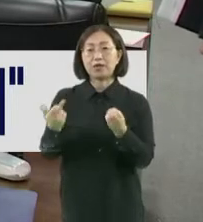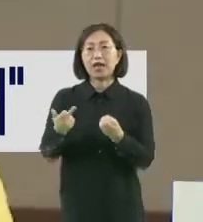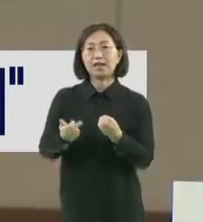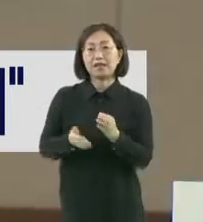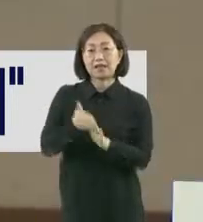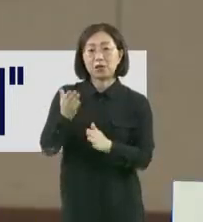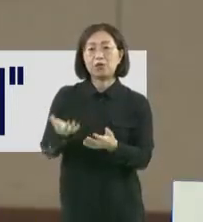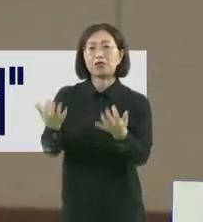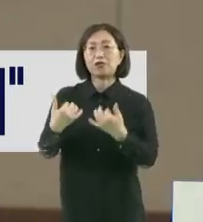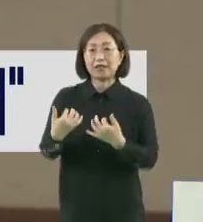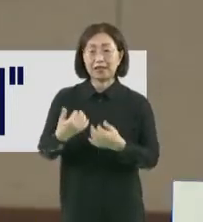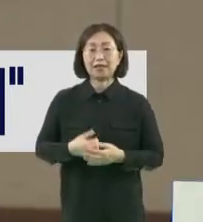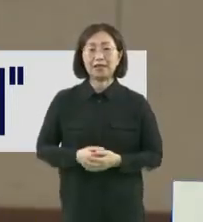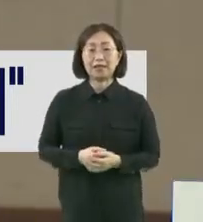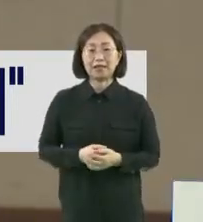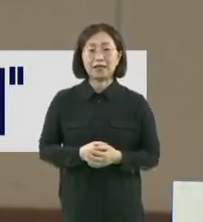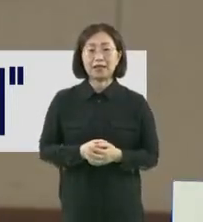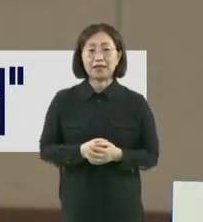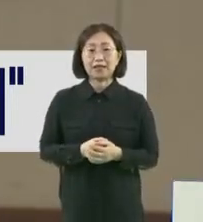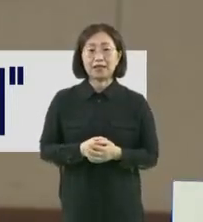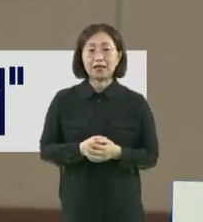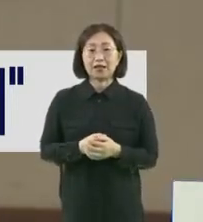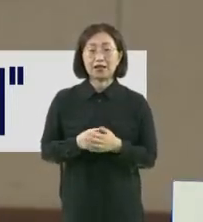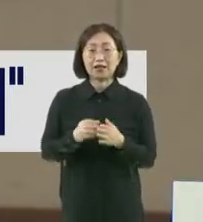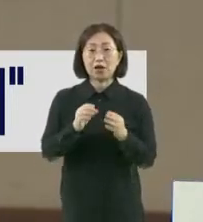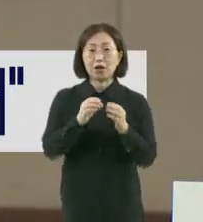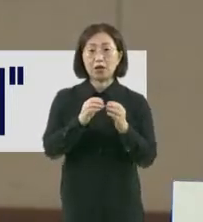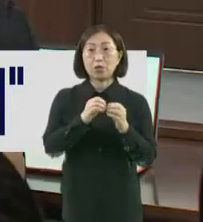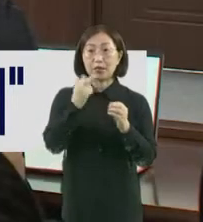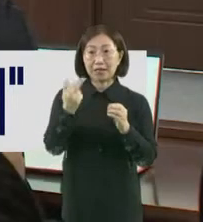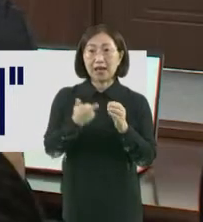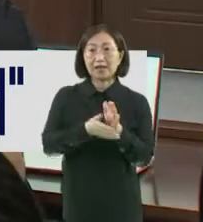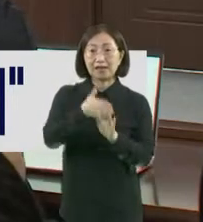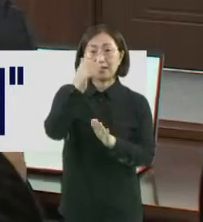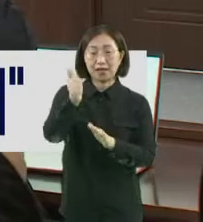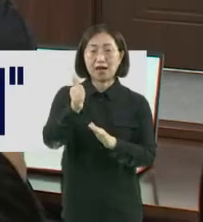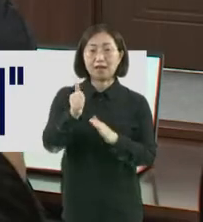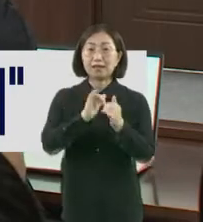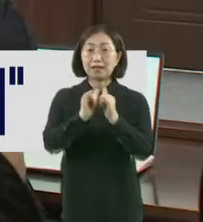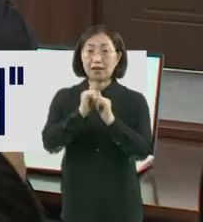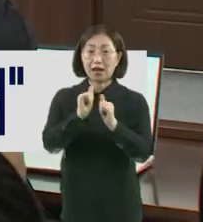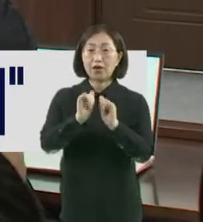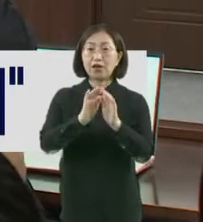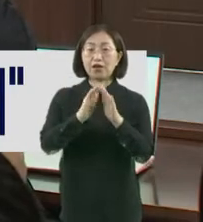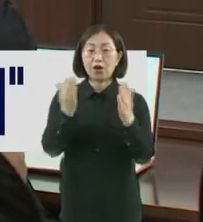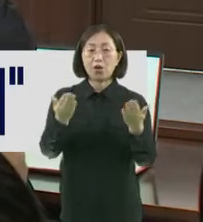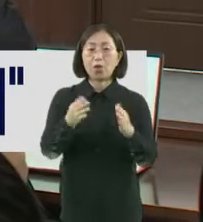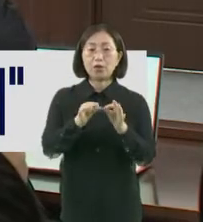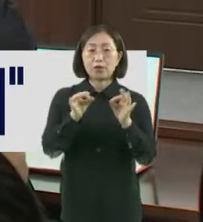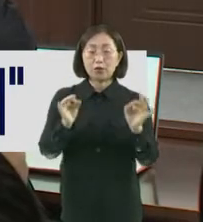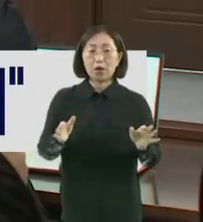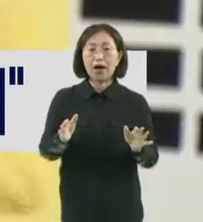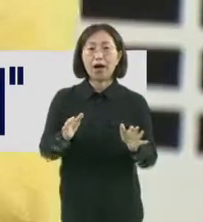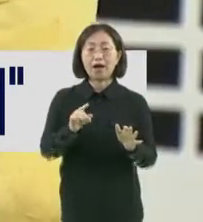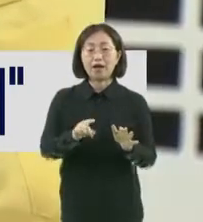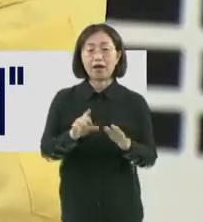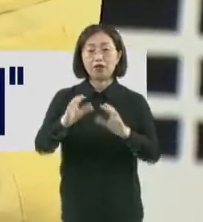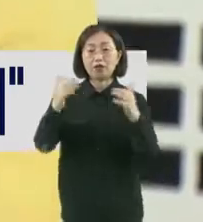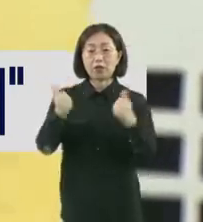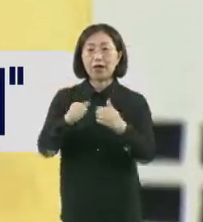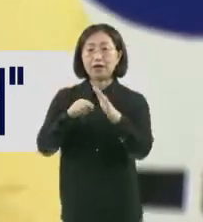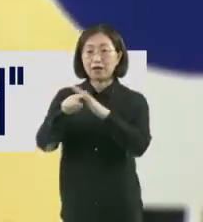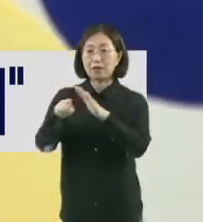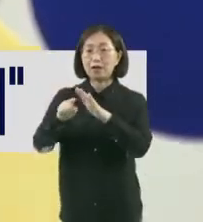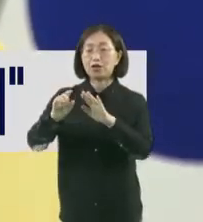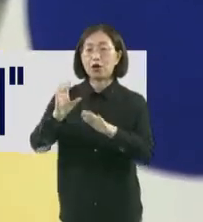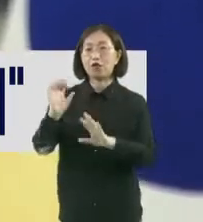가세했습니다. 방사청 논산 유치를 공약했던 백성현 논산시장은 기자회견에서 그동안 국회를 찾아 국민의힘